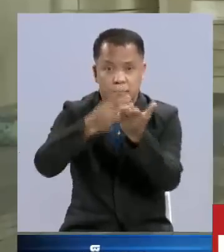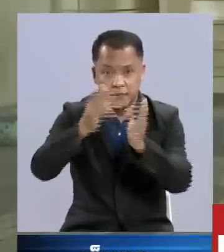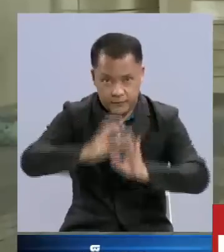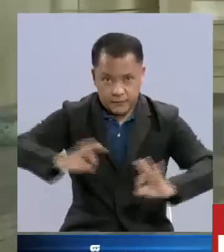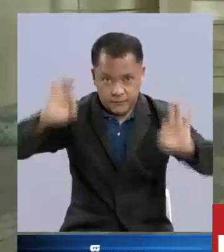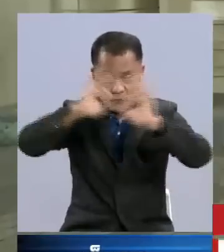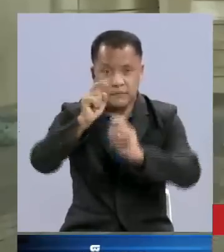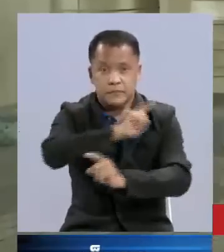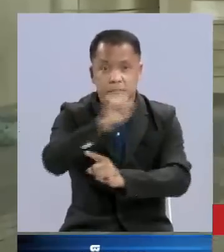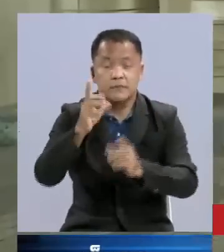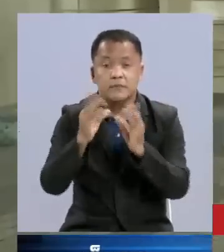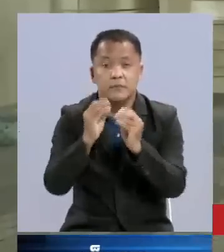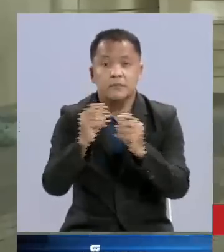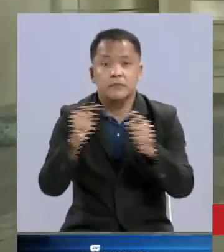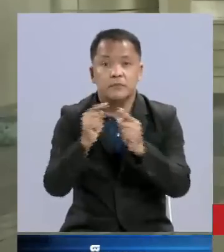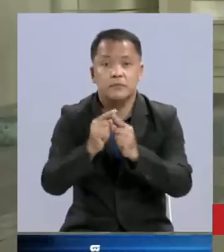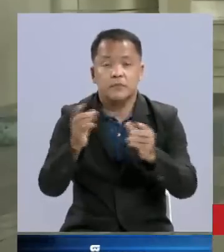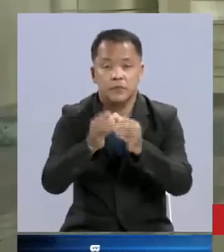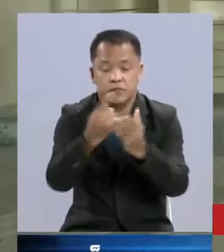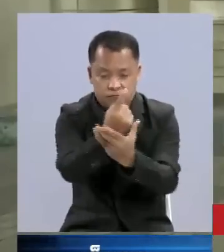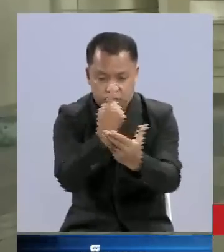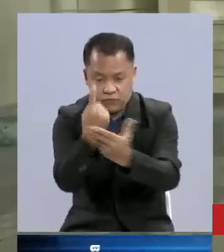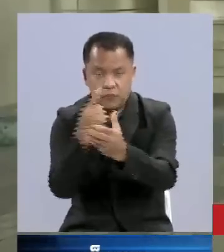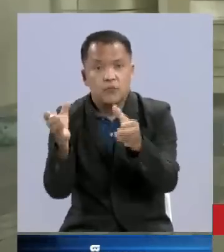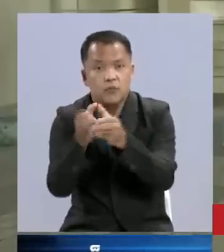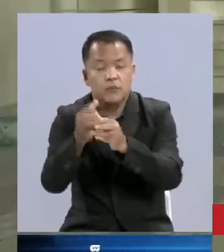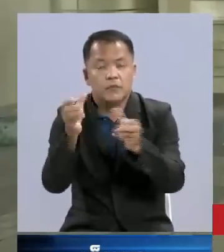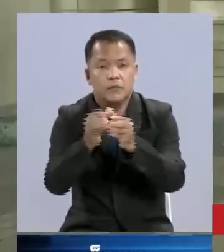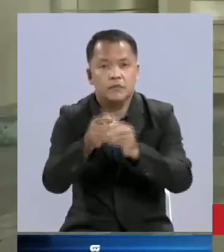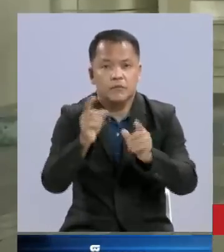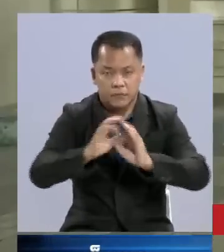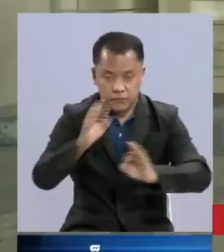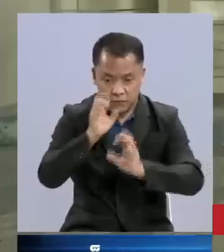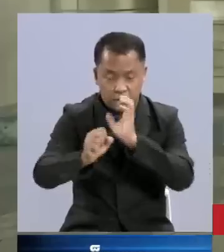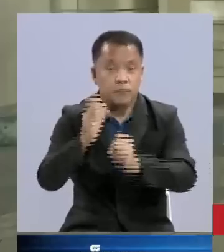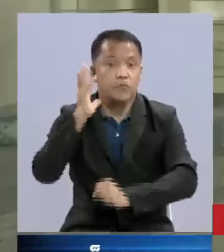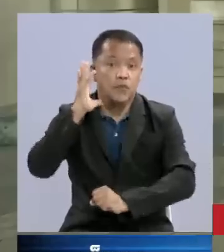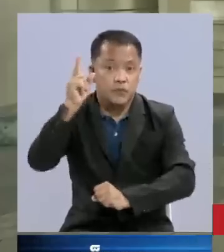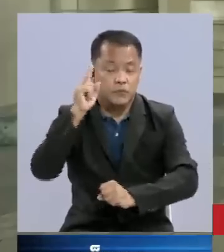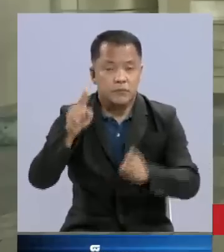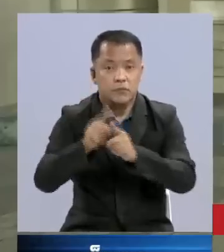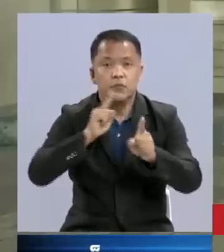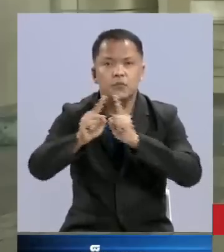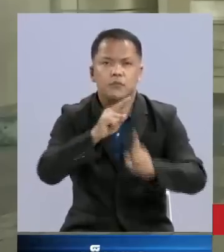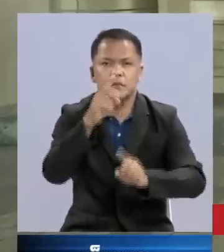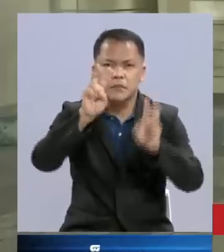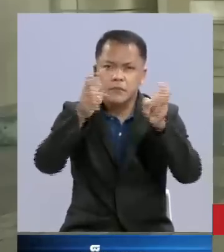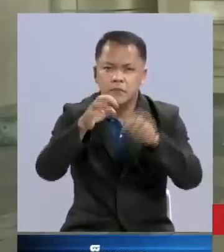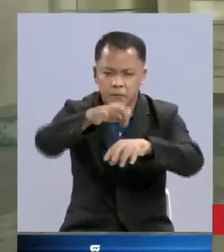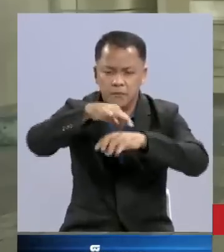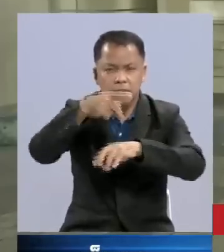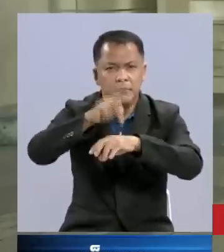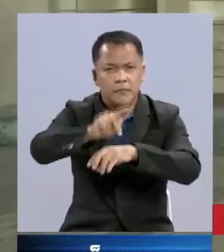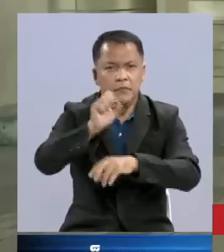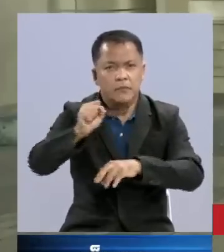อีกหนึ่งวันก็คือจะเป็นการประชุมระดับแกนนำพรรคนะครับซึ่งต้องจับตาดูประเด็นในวันพรุ่งนี้ว่าจะมีการพูดคุยถึงตำแหน่งประธานส